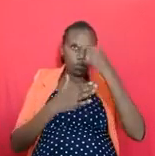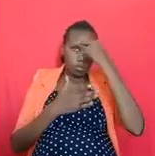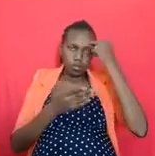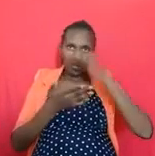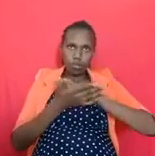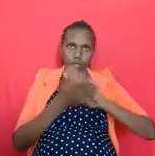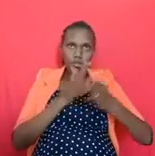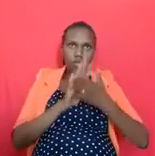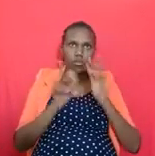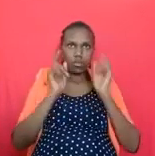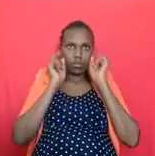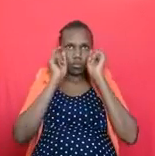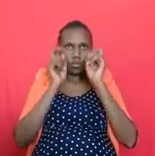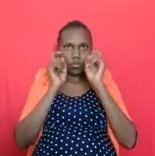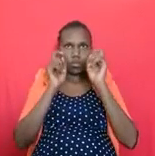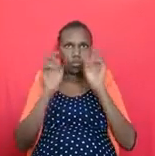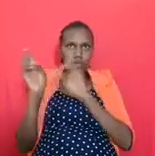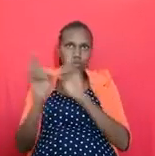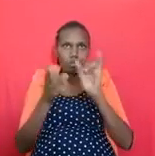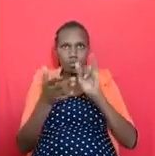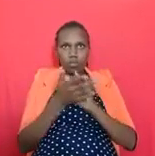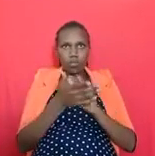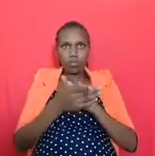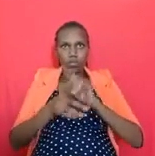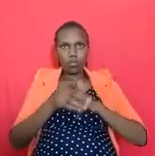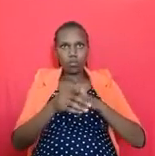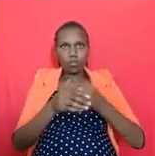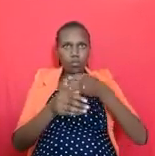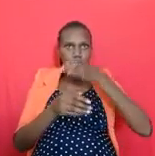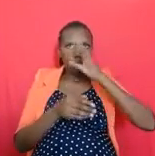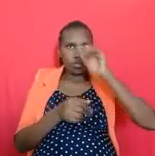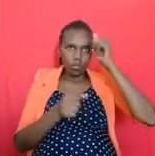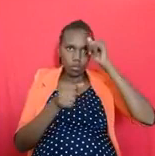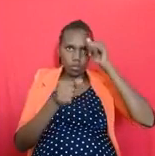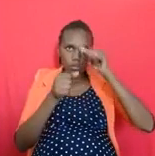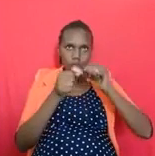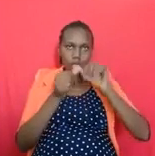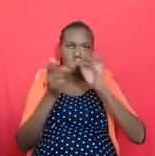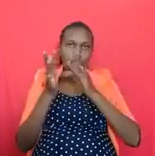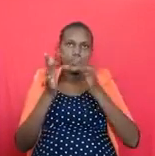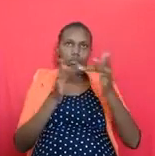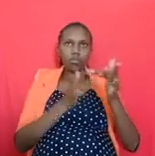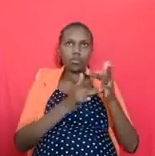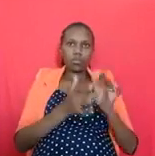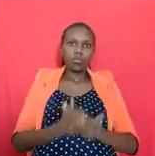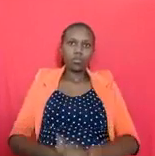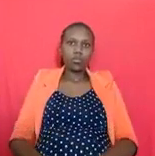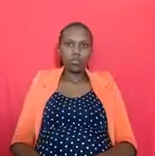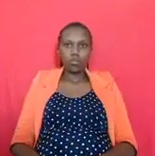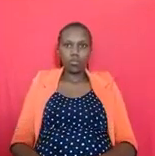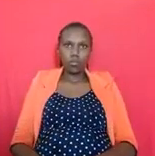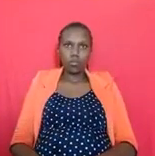mehia ikagai o hindi ciothe riria murimenyuaga nigetha mundirikanage.